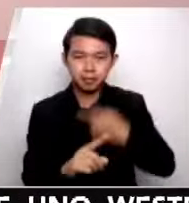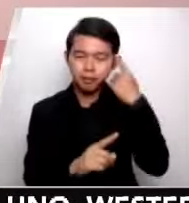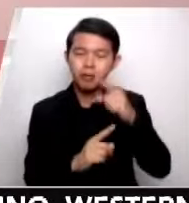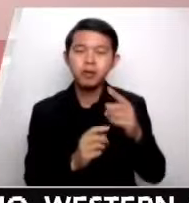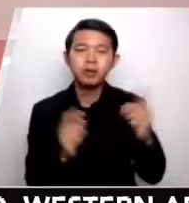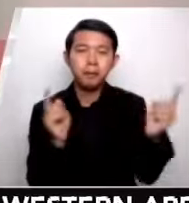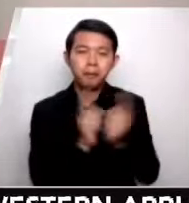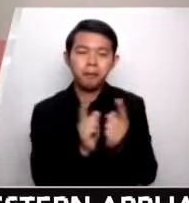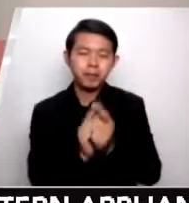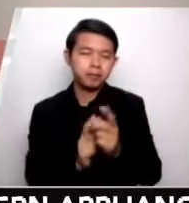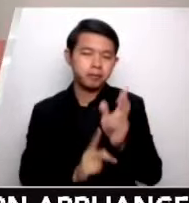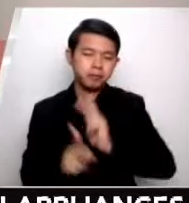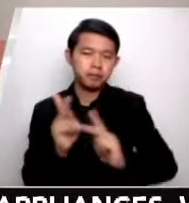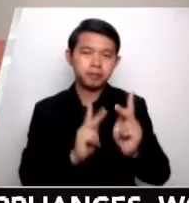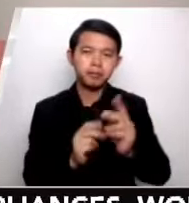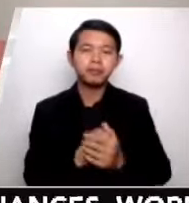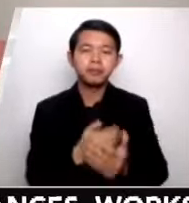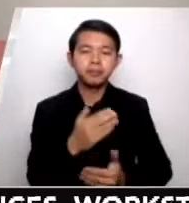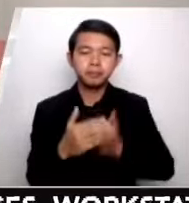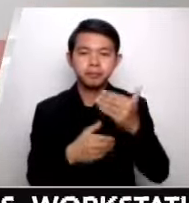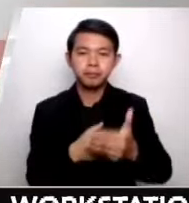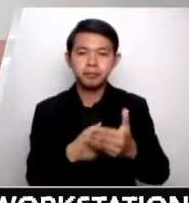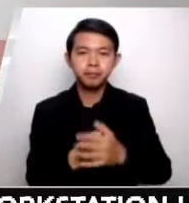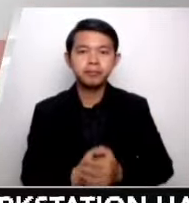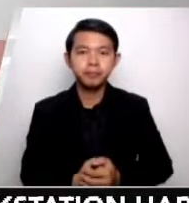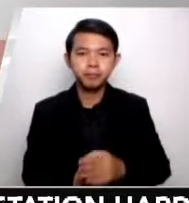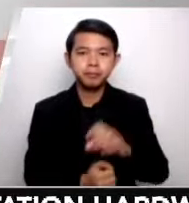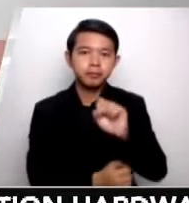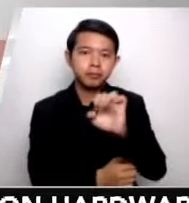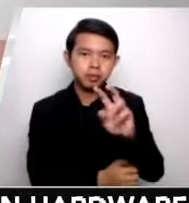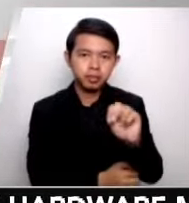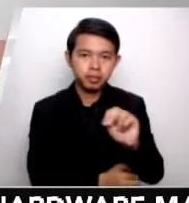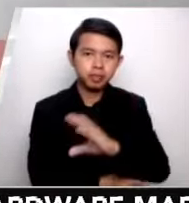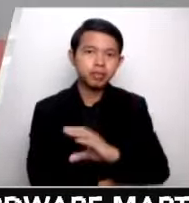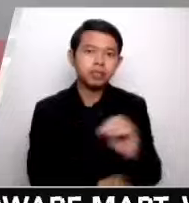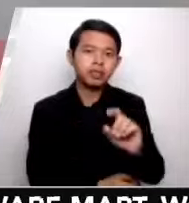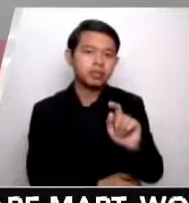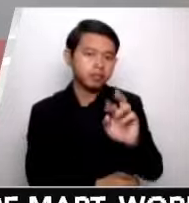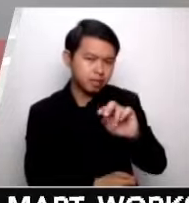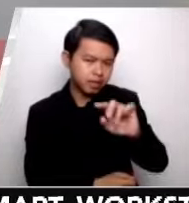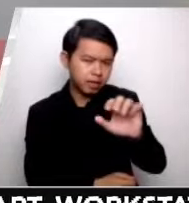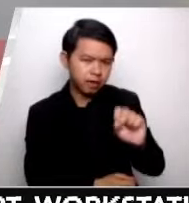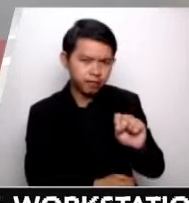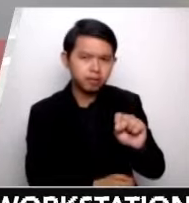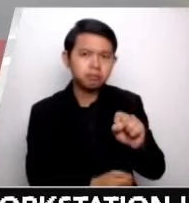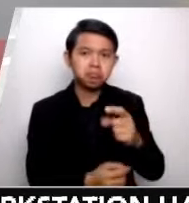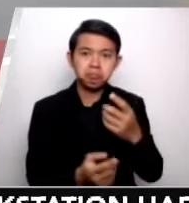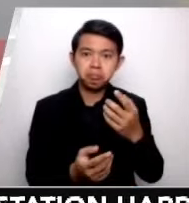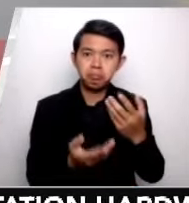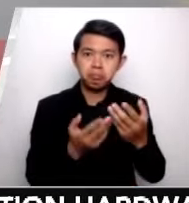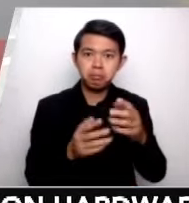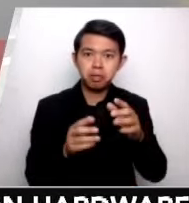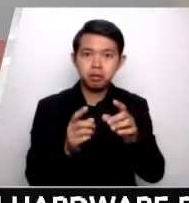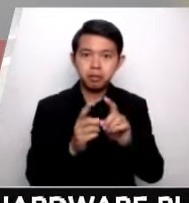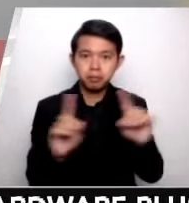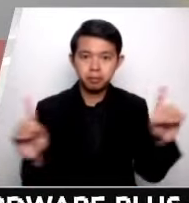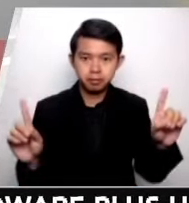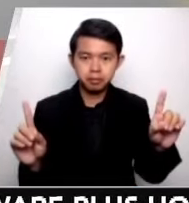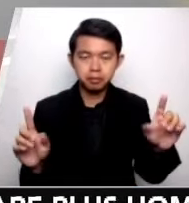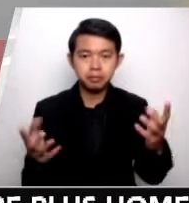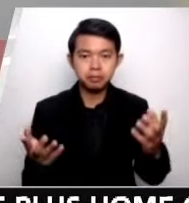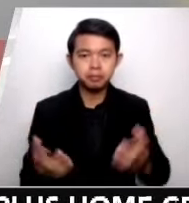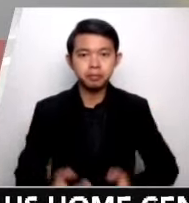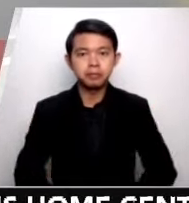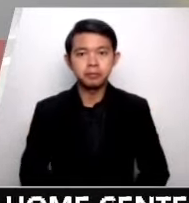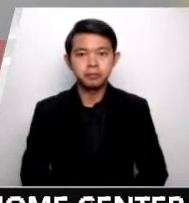last year, American actor Channing Tatum at Zoe Kravitz napapabalitang hiwalay na. Aubrey Carampel nagbabalita